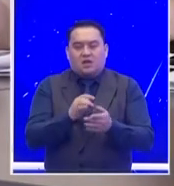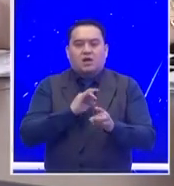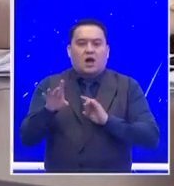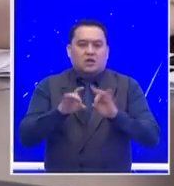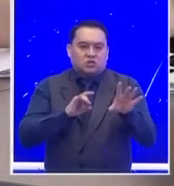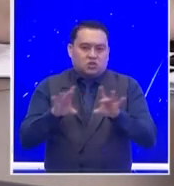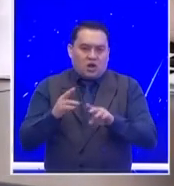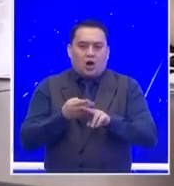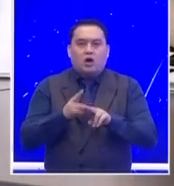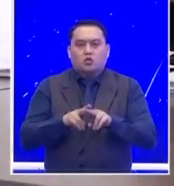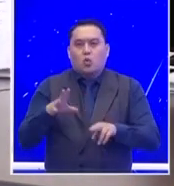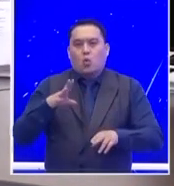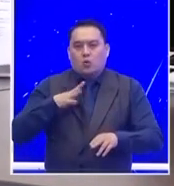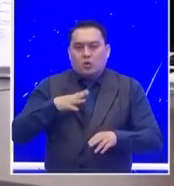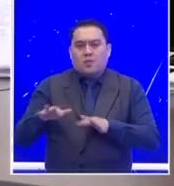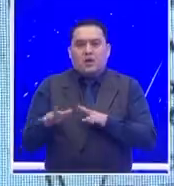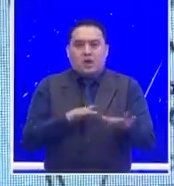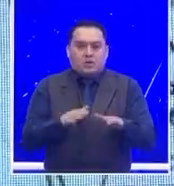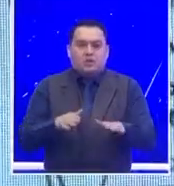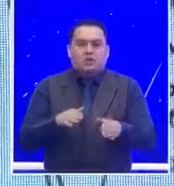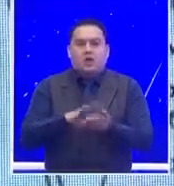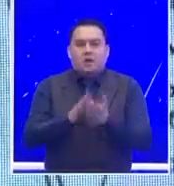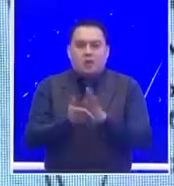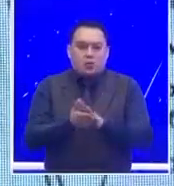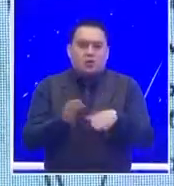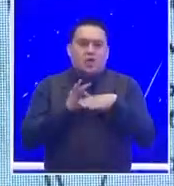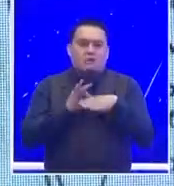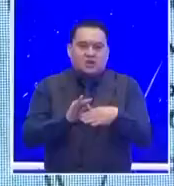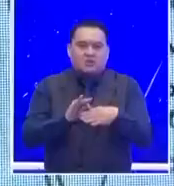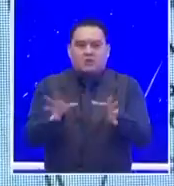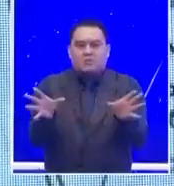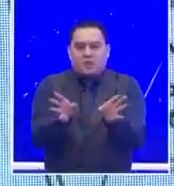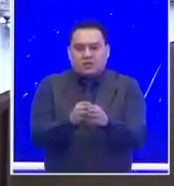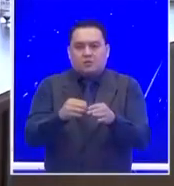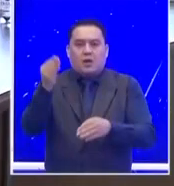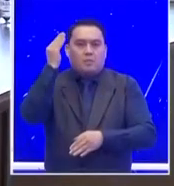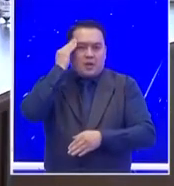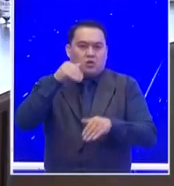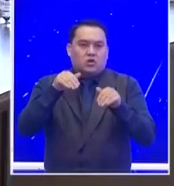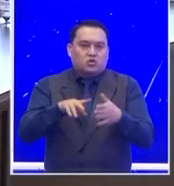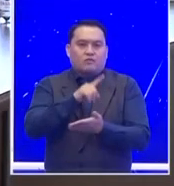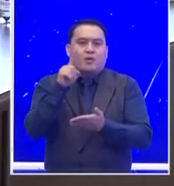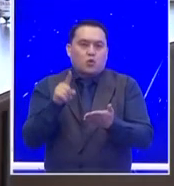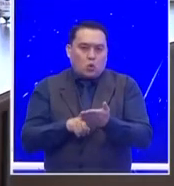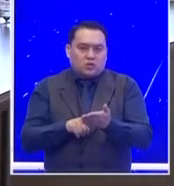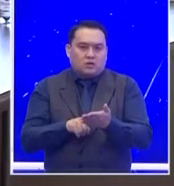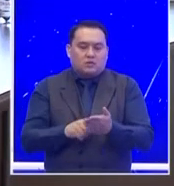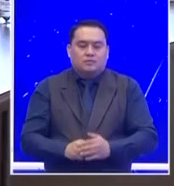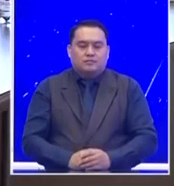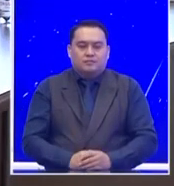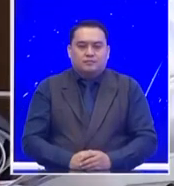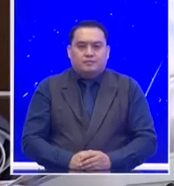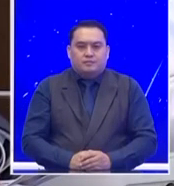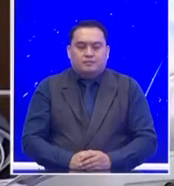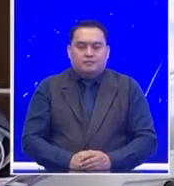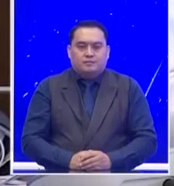и разъяснения. Кроме того, участники мероприятия договорились о проведении совместных мер по решению вопросов, поднятых во